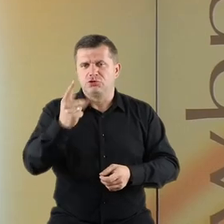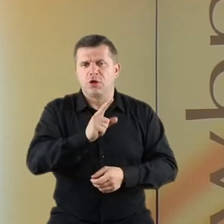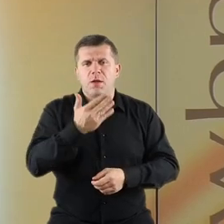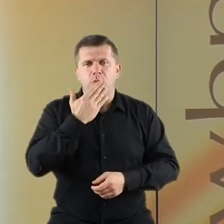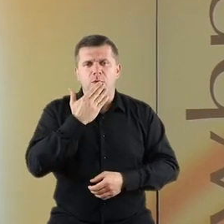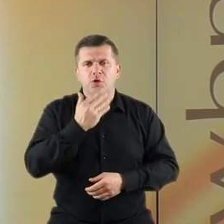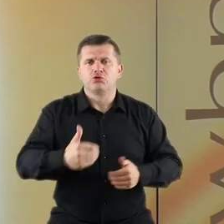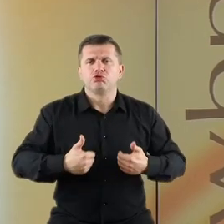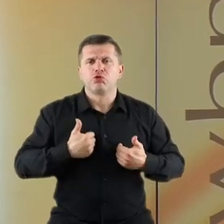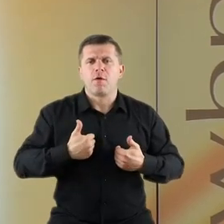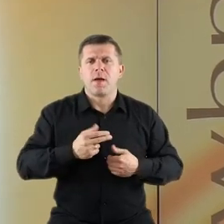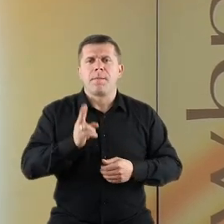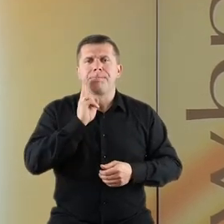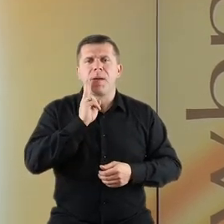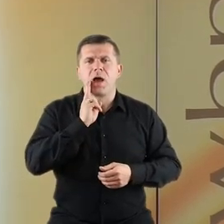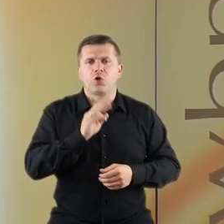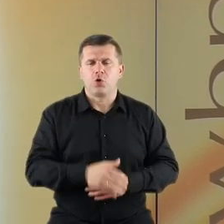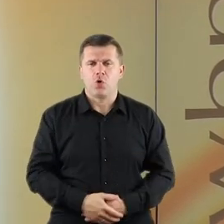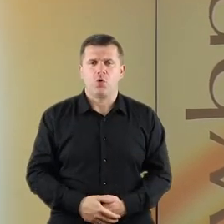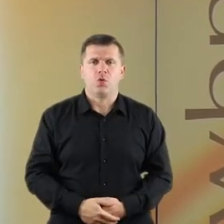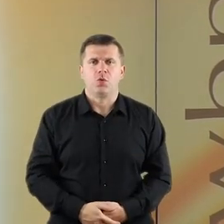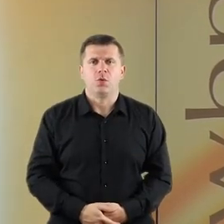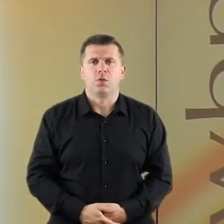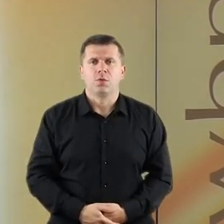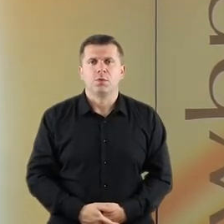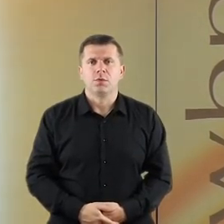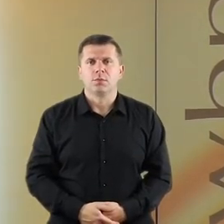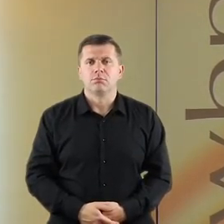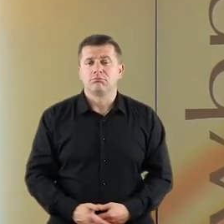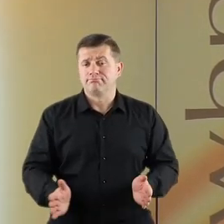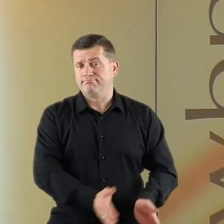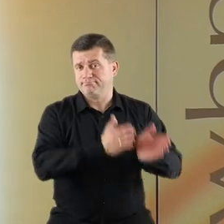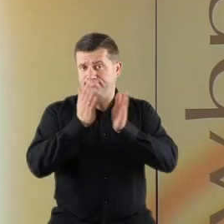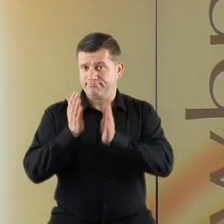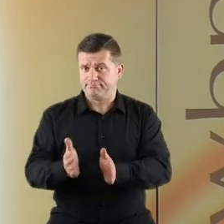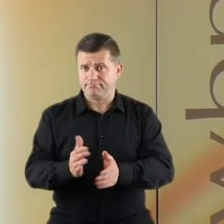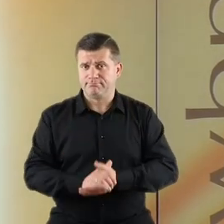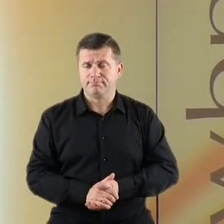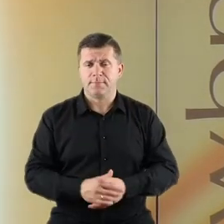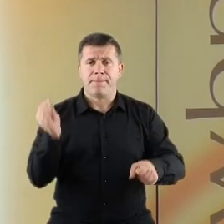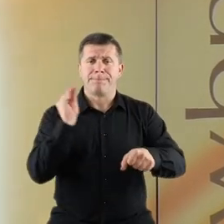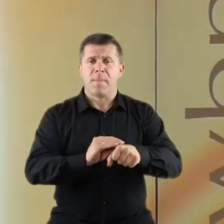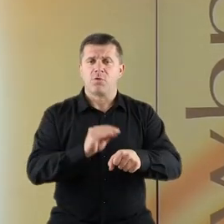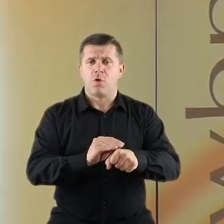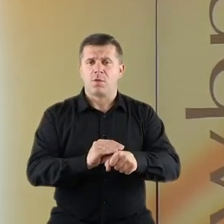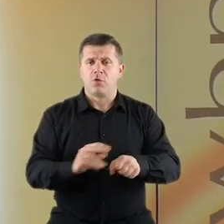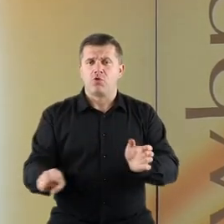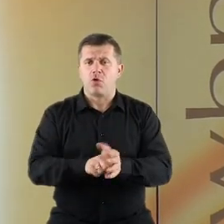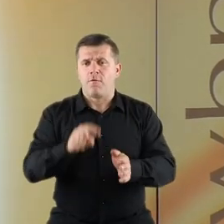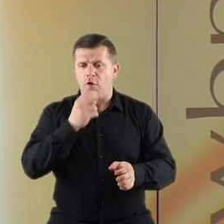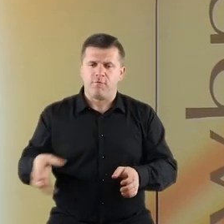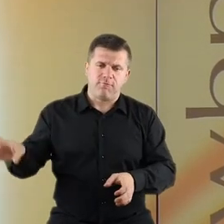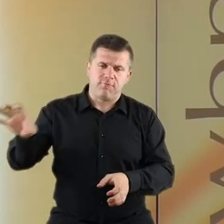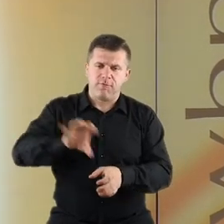zdrowaś Maryja w kolejnym kolejna metoda wlewanie dowody białka